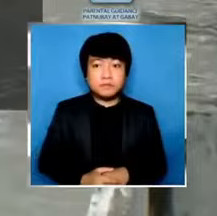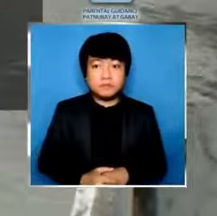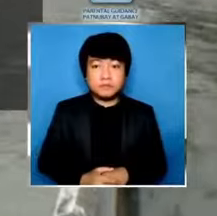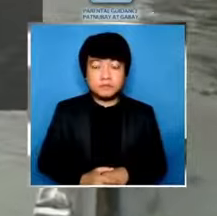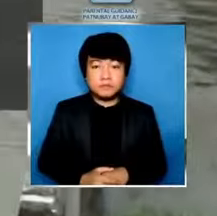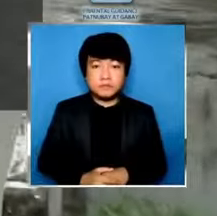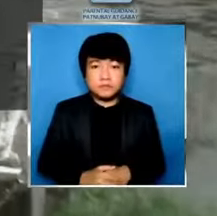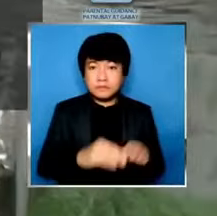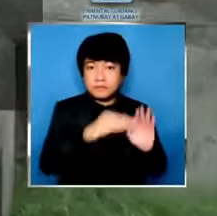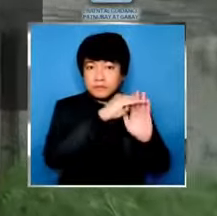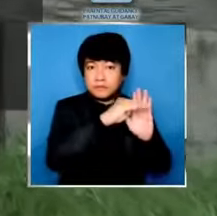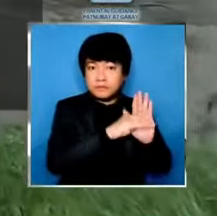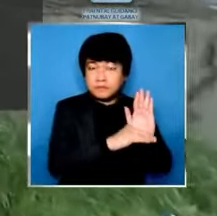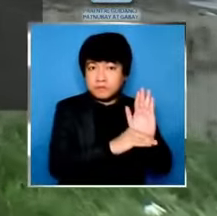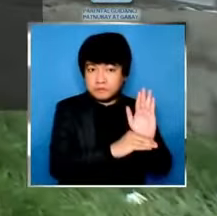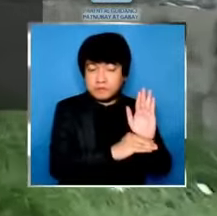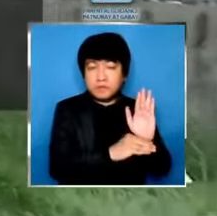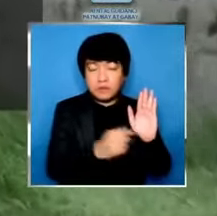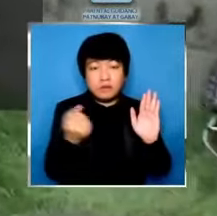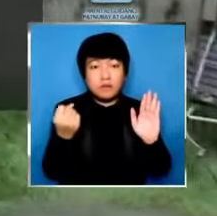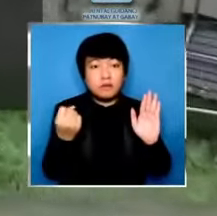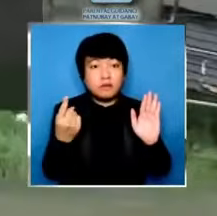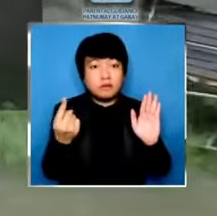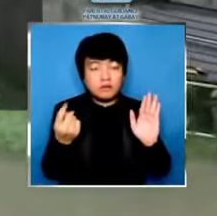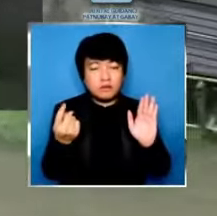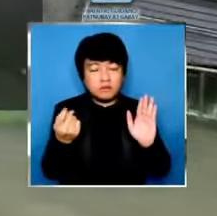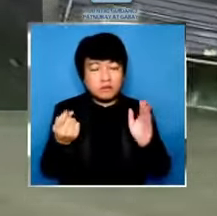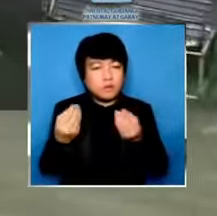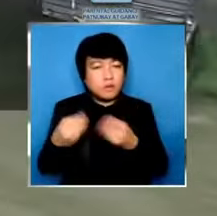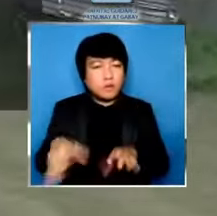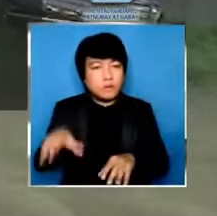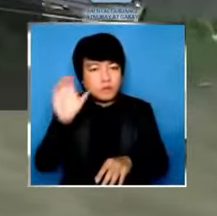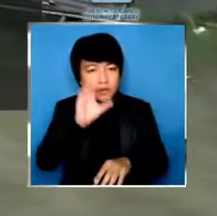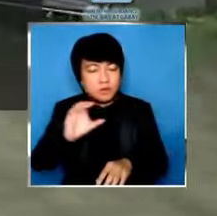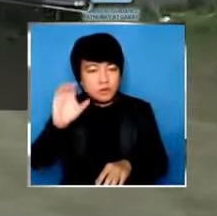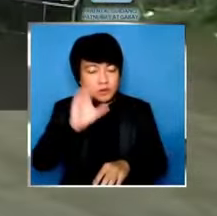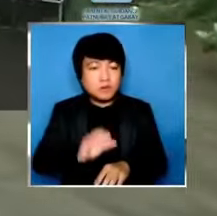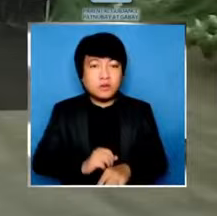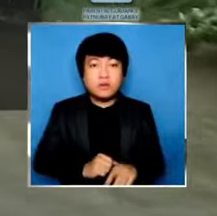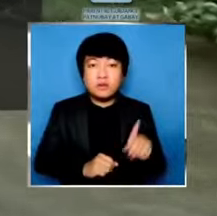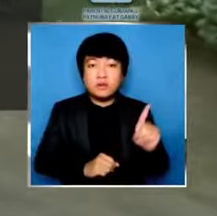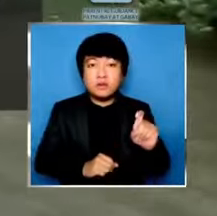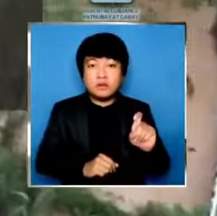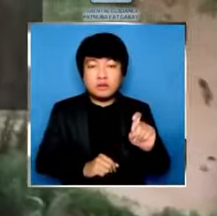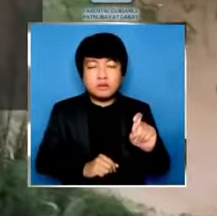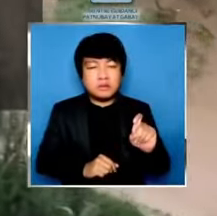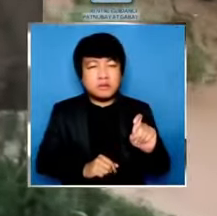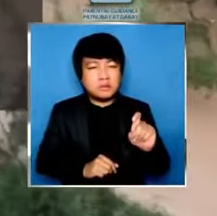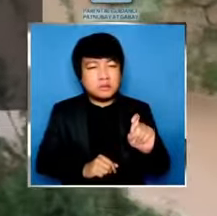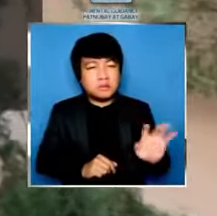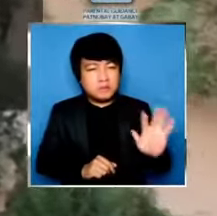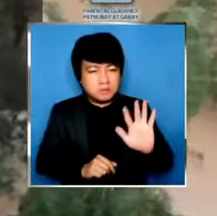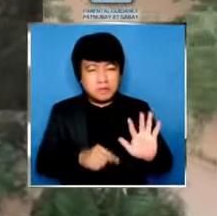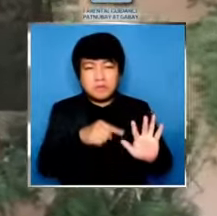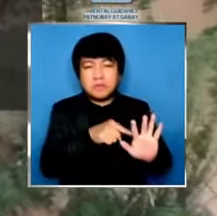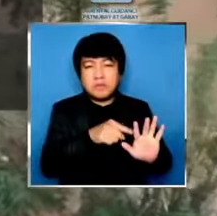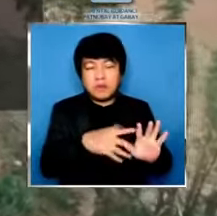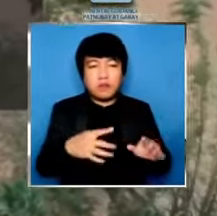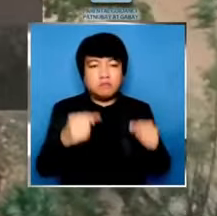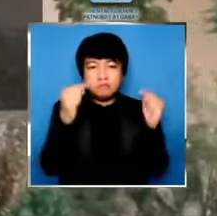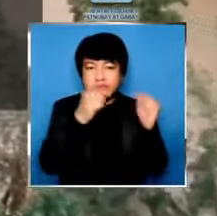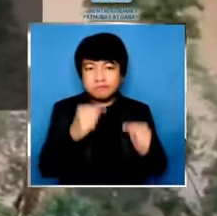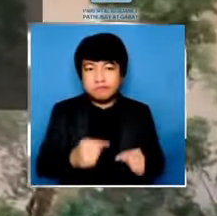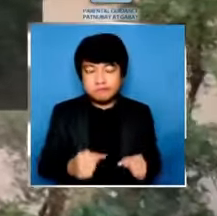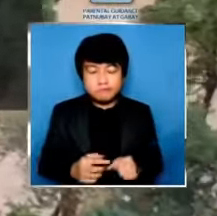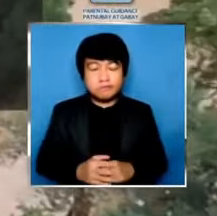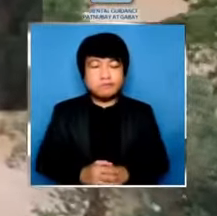ang nawawala at 165 naman ang nasugatan. Lampas 3 milyon na ang naapektuhang individual mula